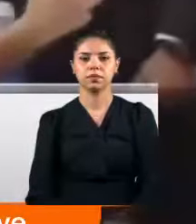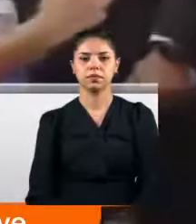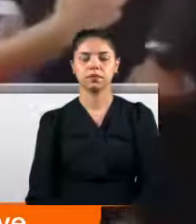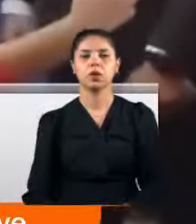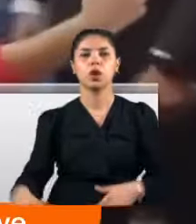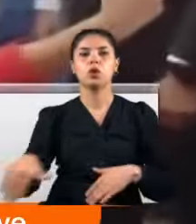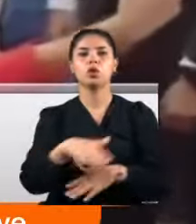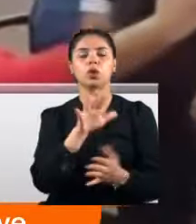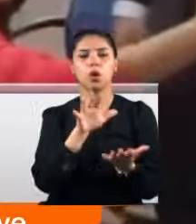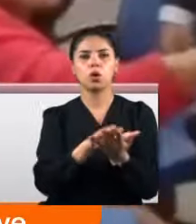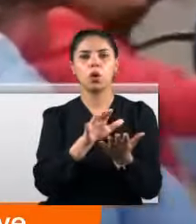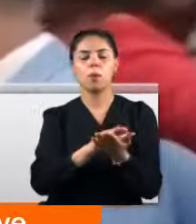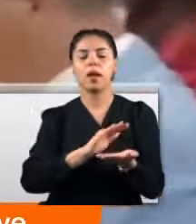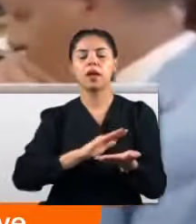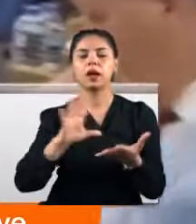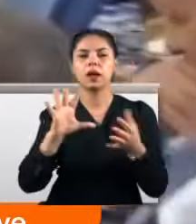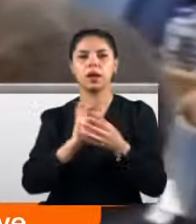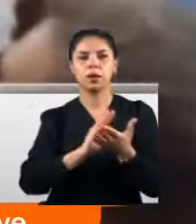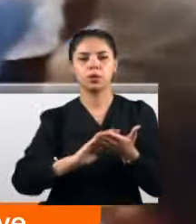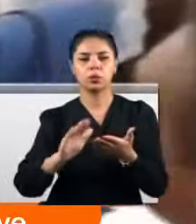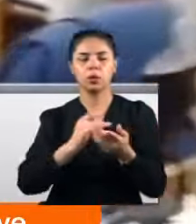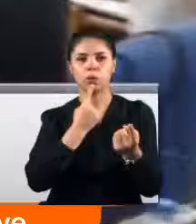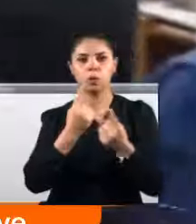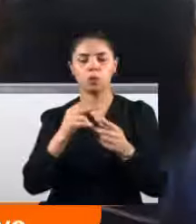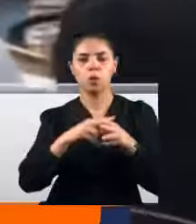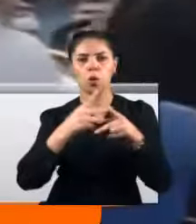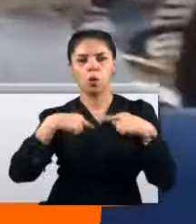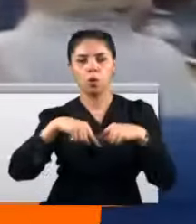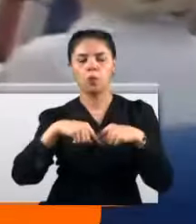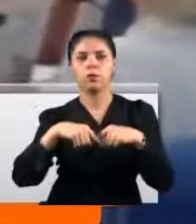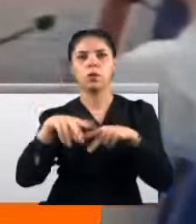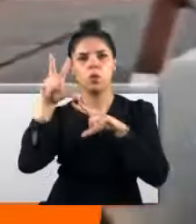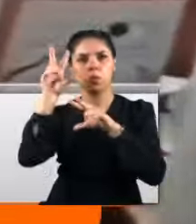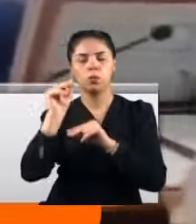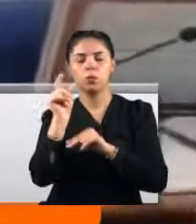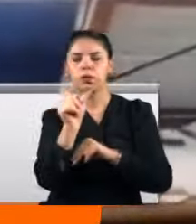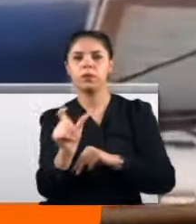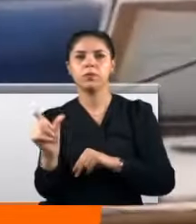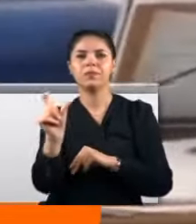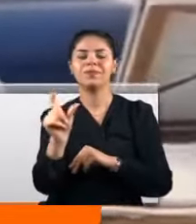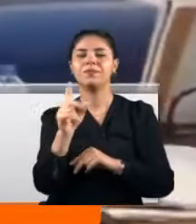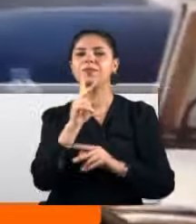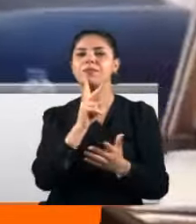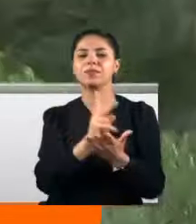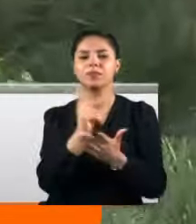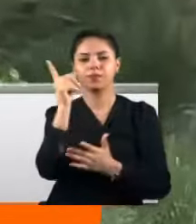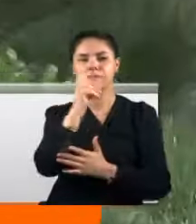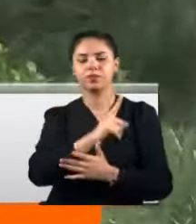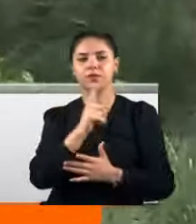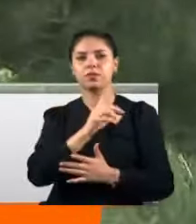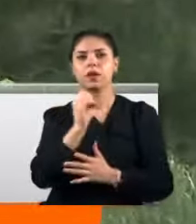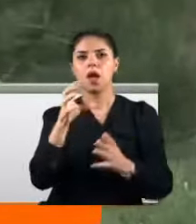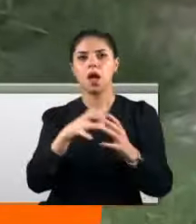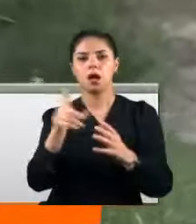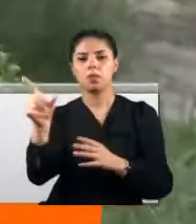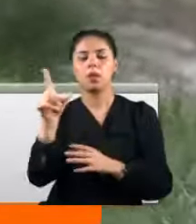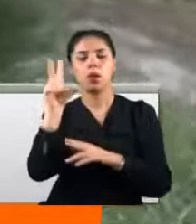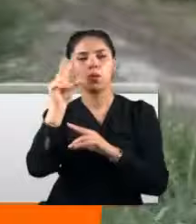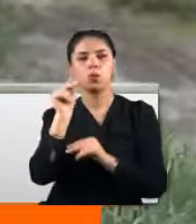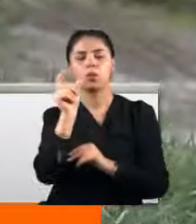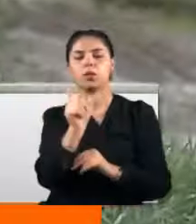Başıboş sokak köpekleri düzenlemesinin görüşüldüğü komisyona ötenazi kararı damga vurdu. AK Parti tekliften ötenazi kelimesini